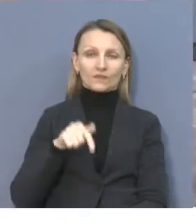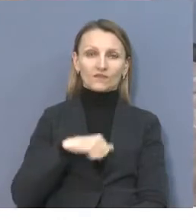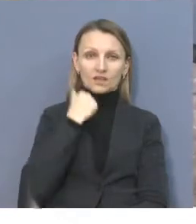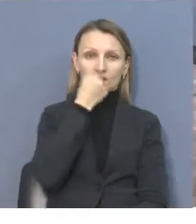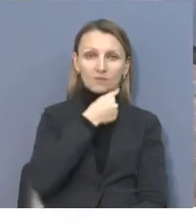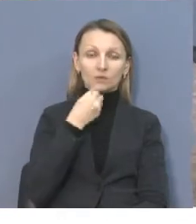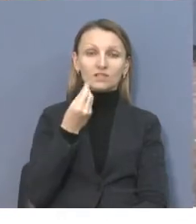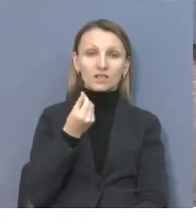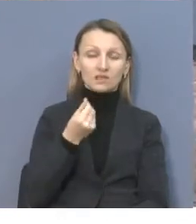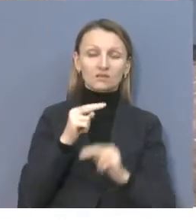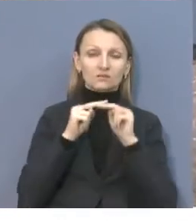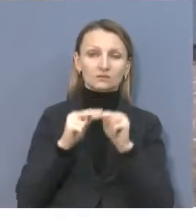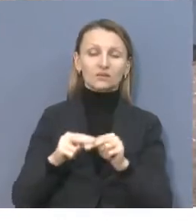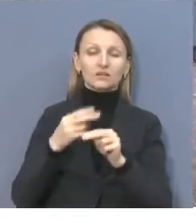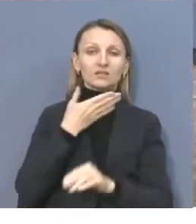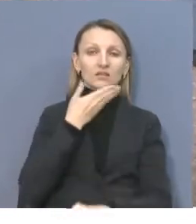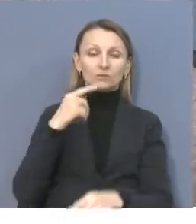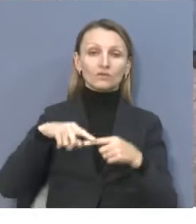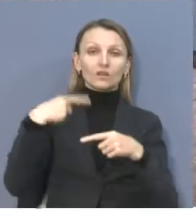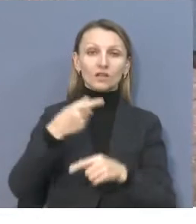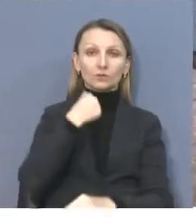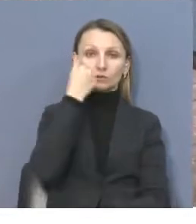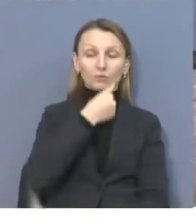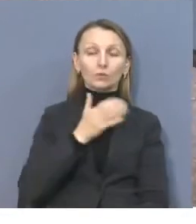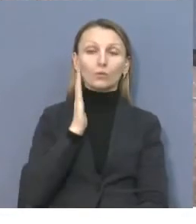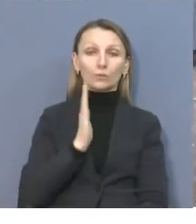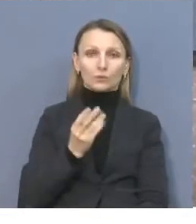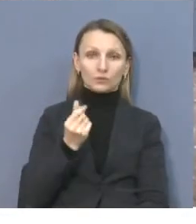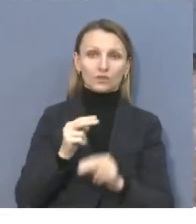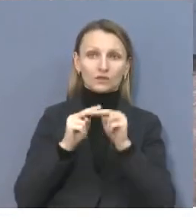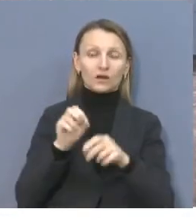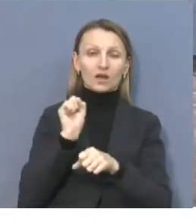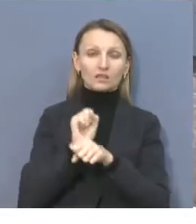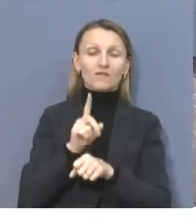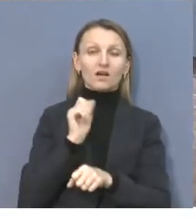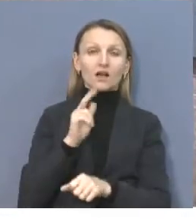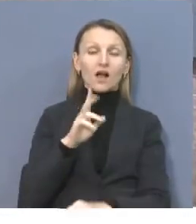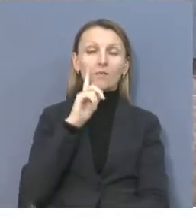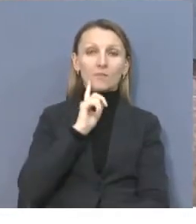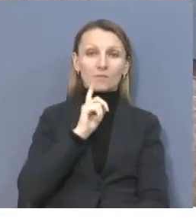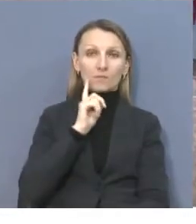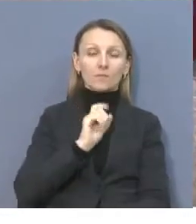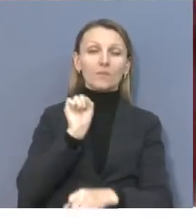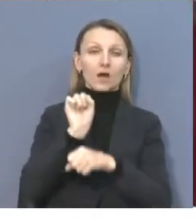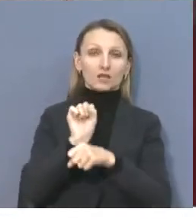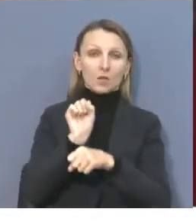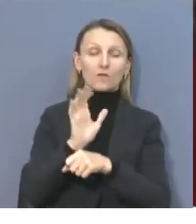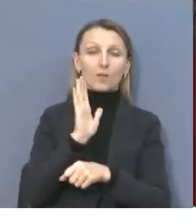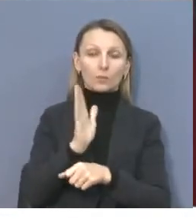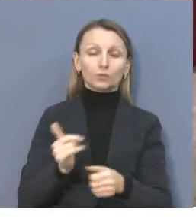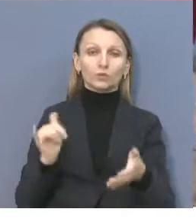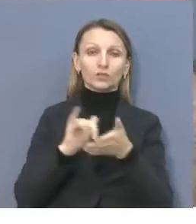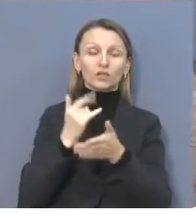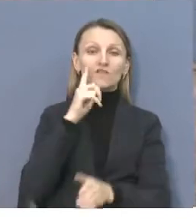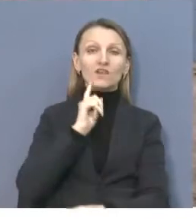это и деньги не предусмотрены в следующем году уже выделят средства поставим как положено остановочные павильоны сейчас будет временная